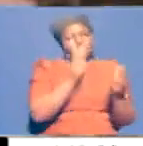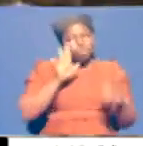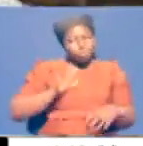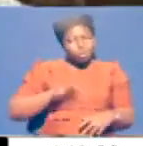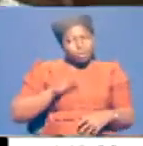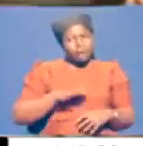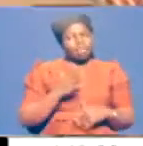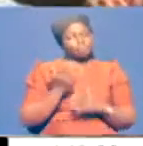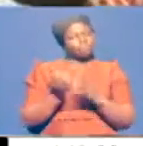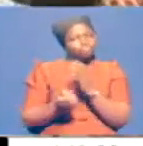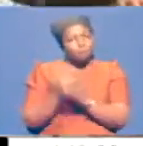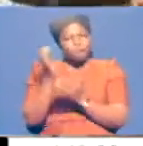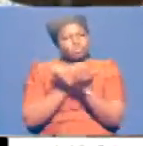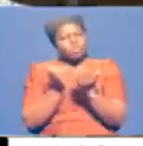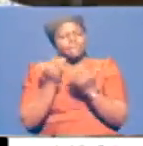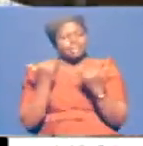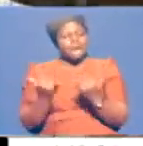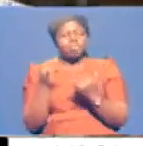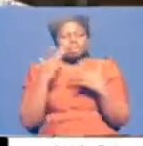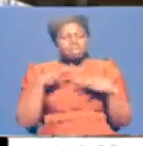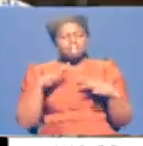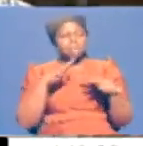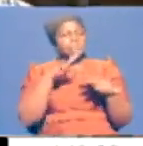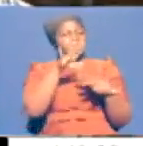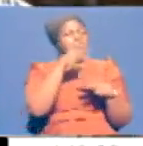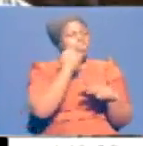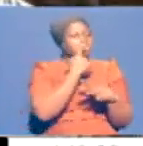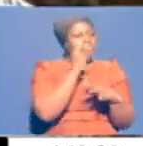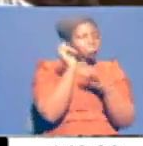yake. Mbona mnaona hizi ziko hembu tia zijabomolewa?